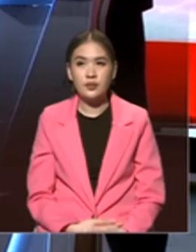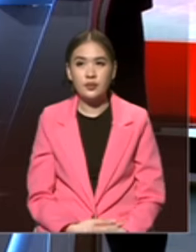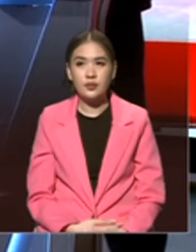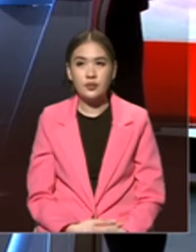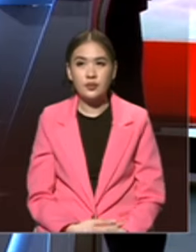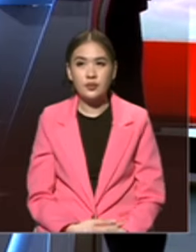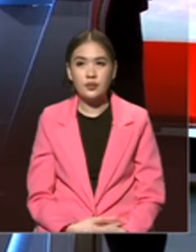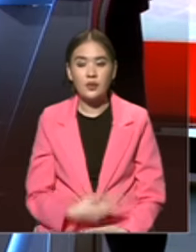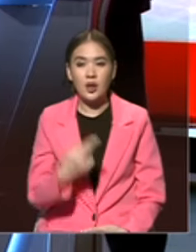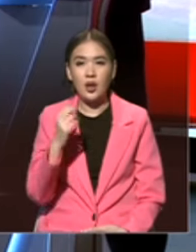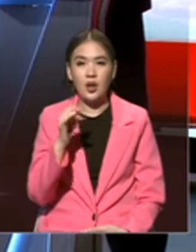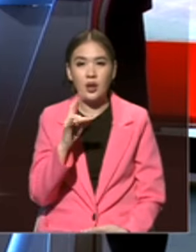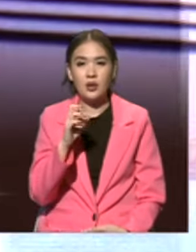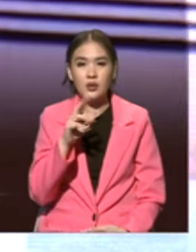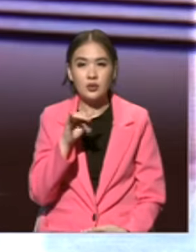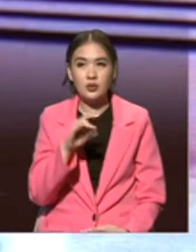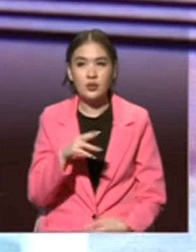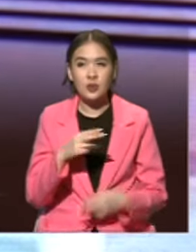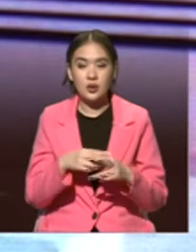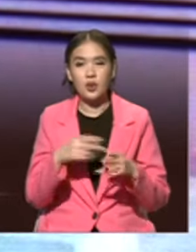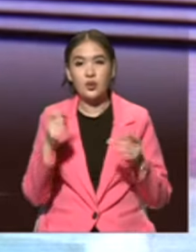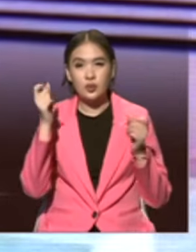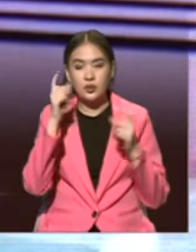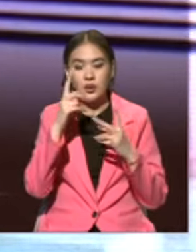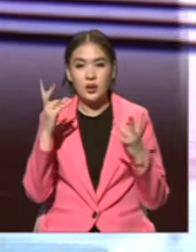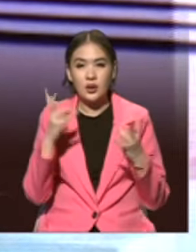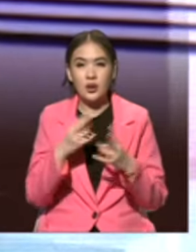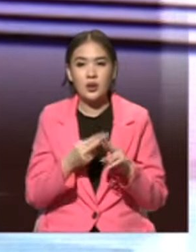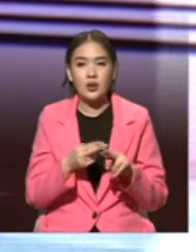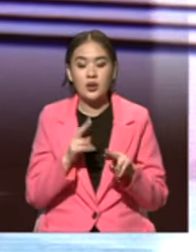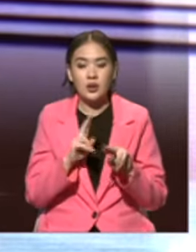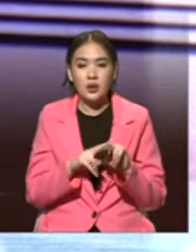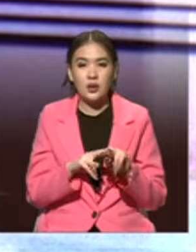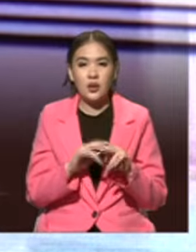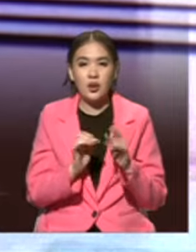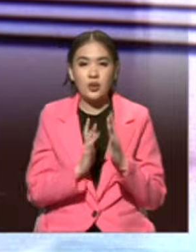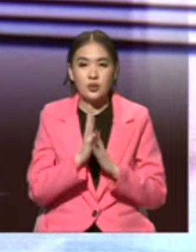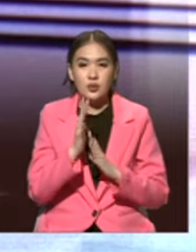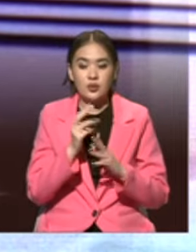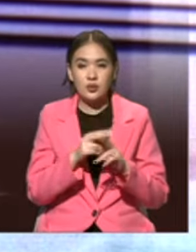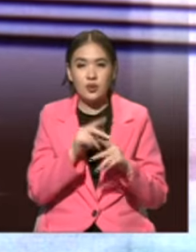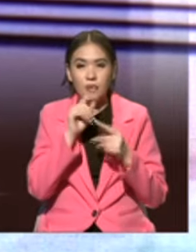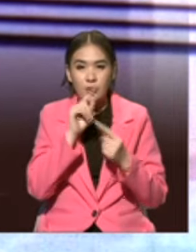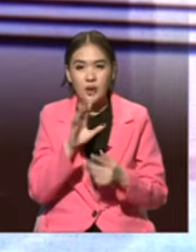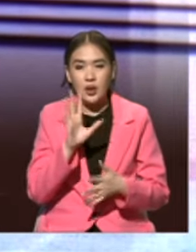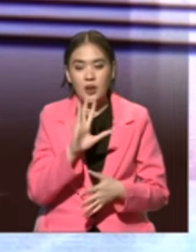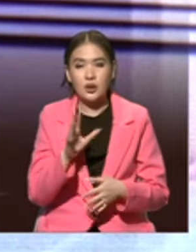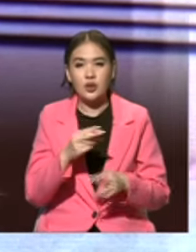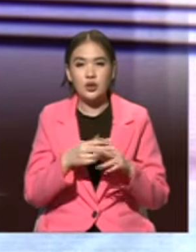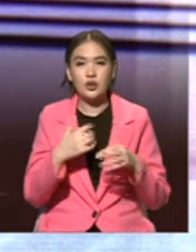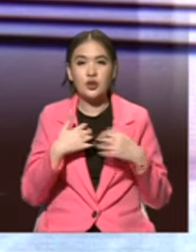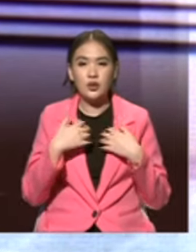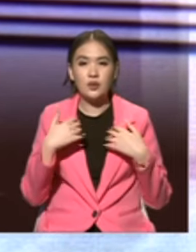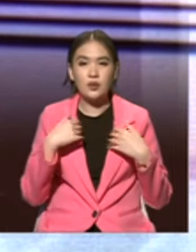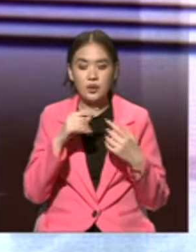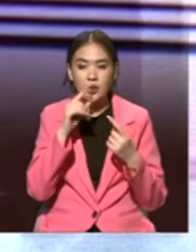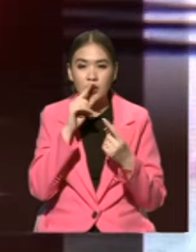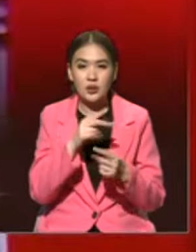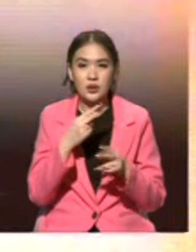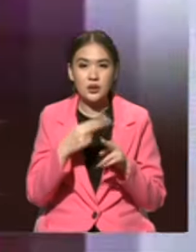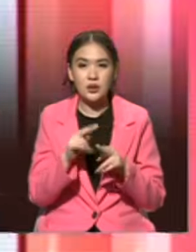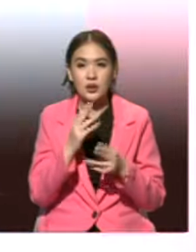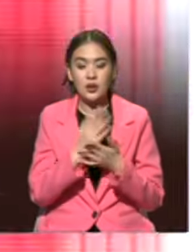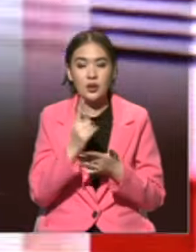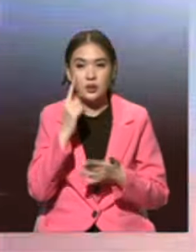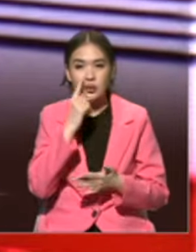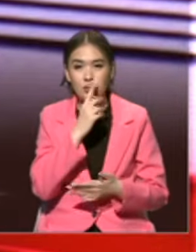Енді қара құрт бойынша бұл кезде анықтау керек, бұл жаңағы өсімдіктерге қарсы ма, әлде мал шаруашылығына қарсы, малға зияндығы бар ма, оны көзбен